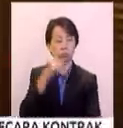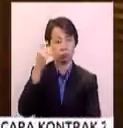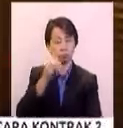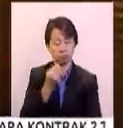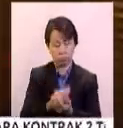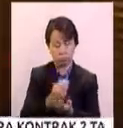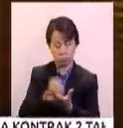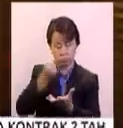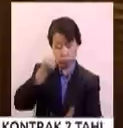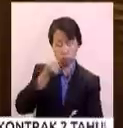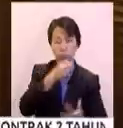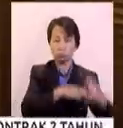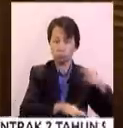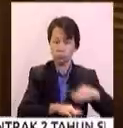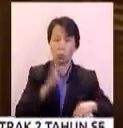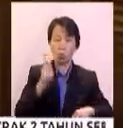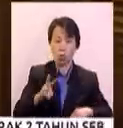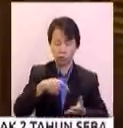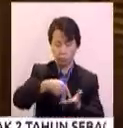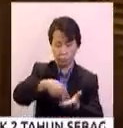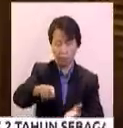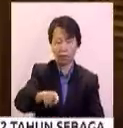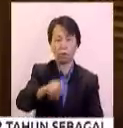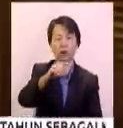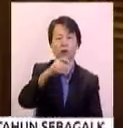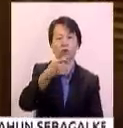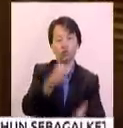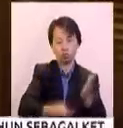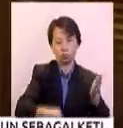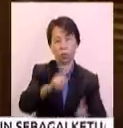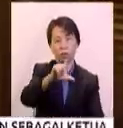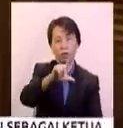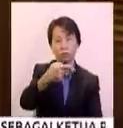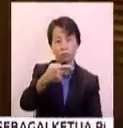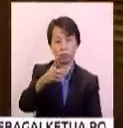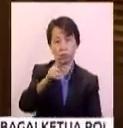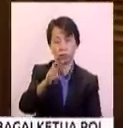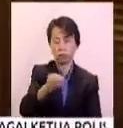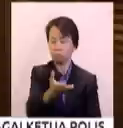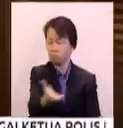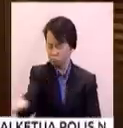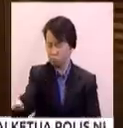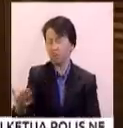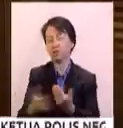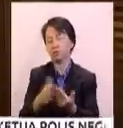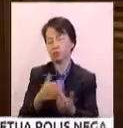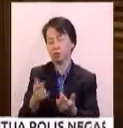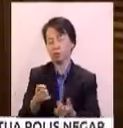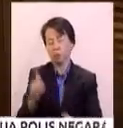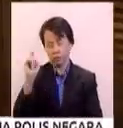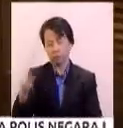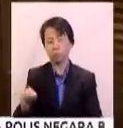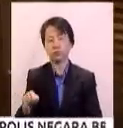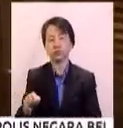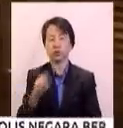pendapatan yang diwajibkan untuk membayar cukai. So adik-adik semua senang aja macam ni. Kita perlu